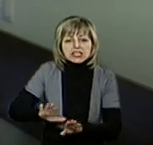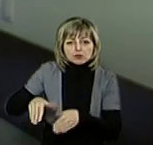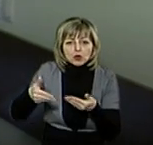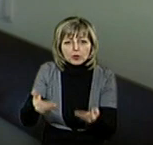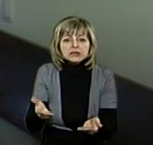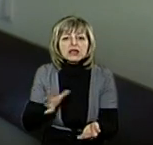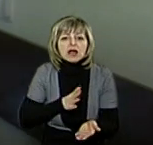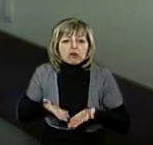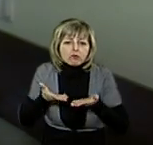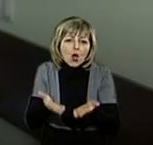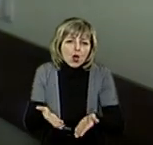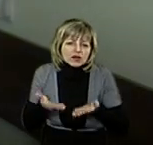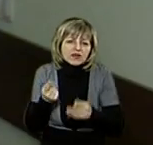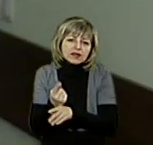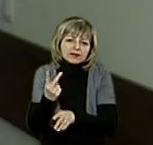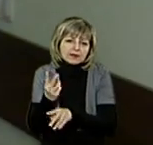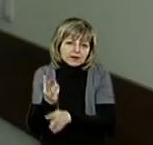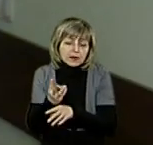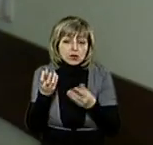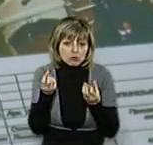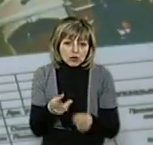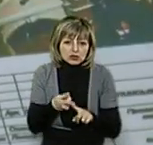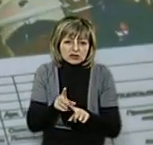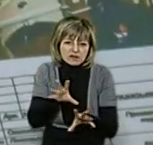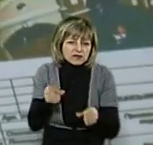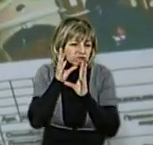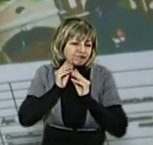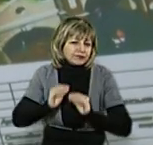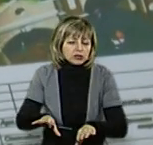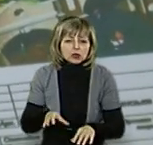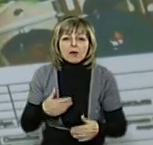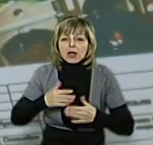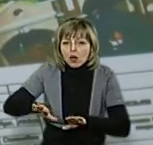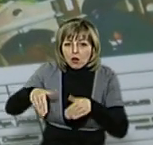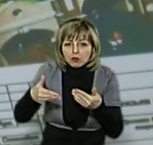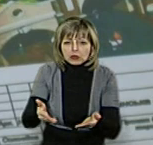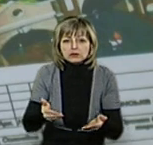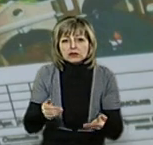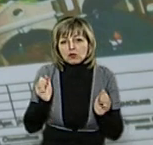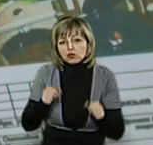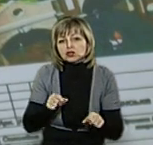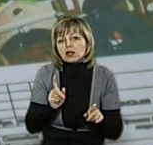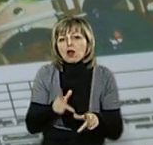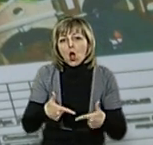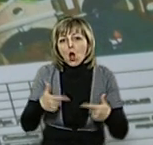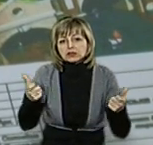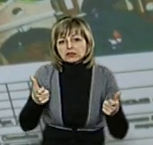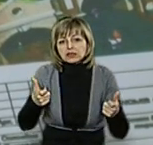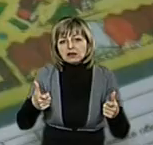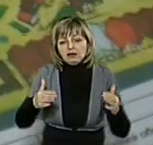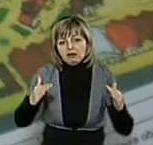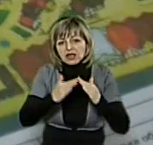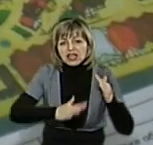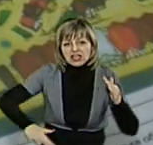яка вже подавалась не раз. Просто її ігнорували. Ми пропонуємо, як гостинний двір його можна забудувати, оце